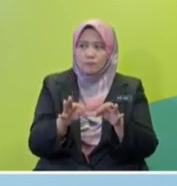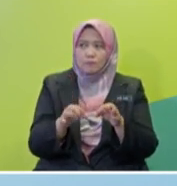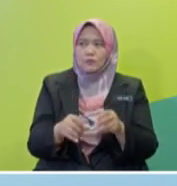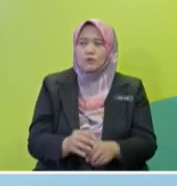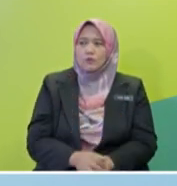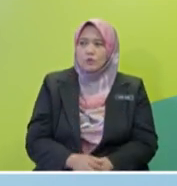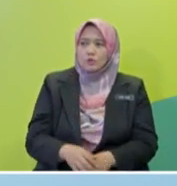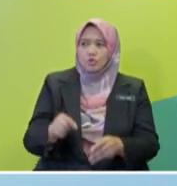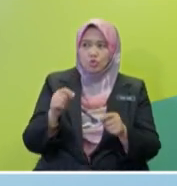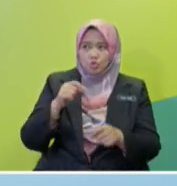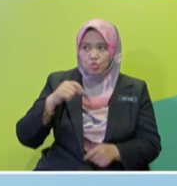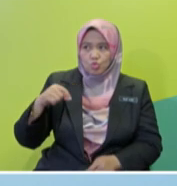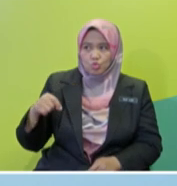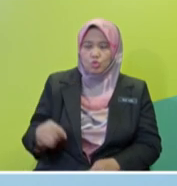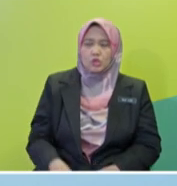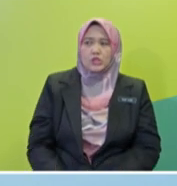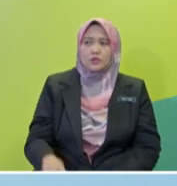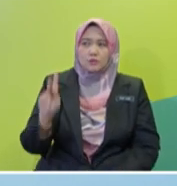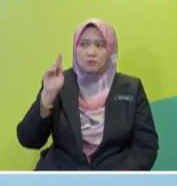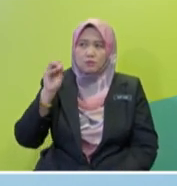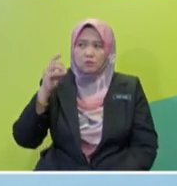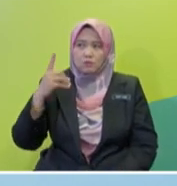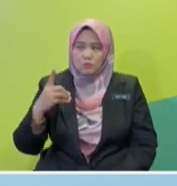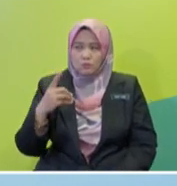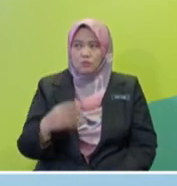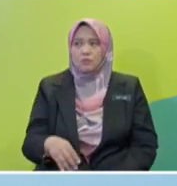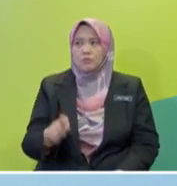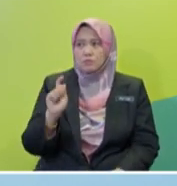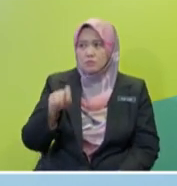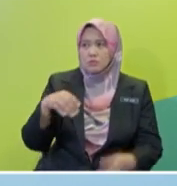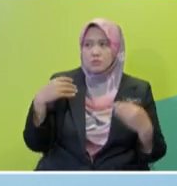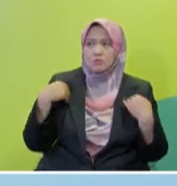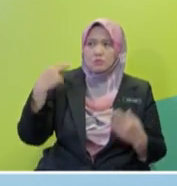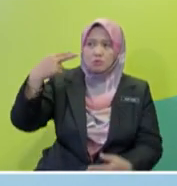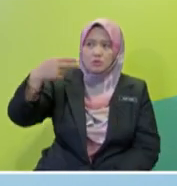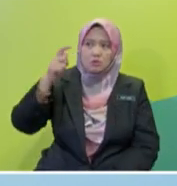ada bermula dengan bahagia